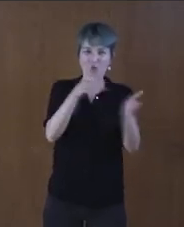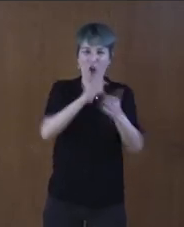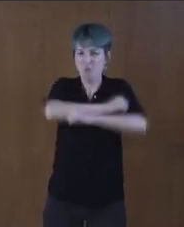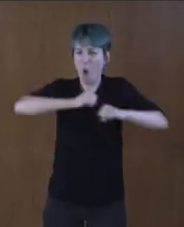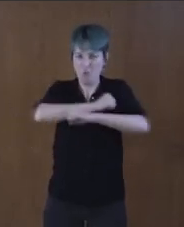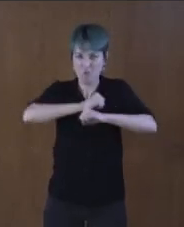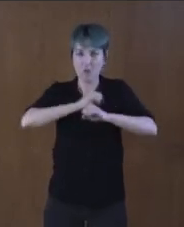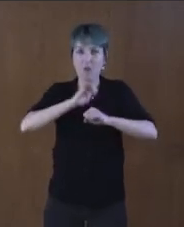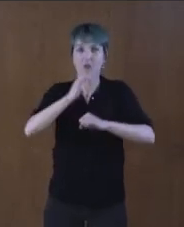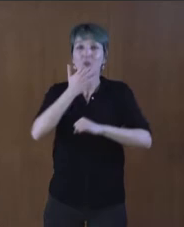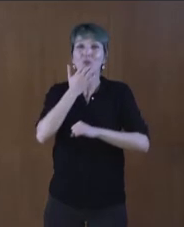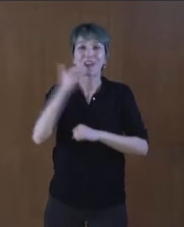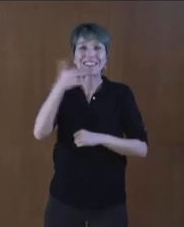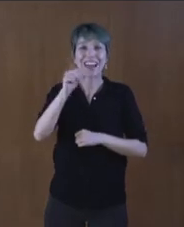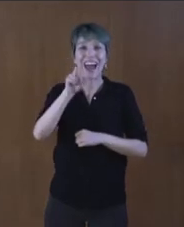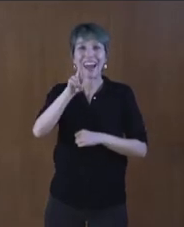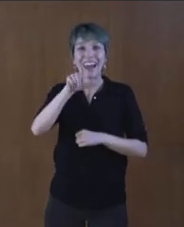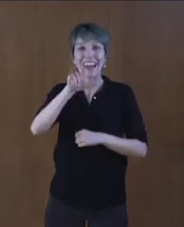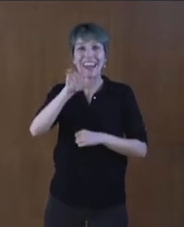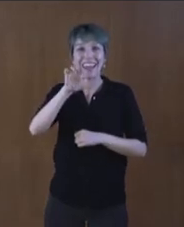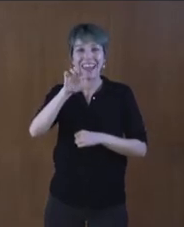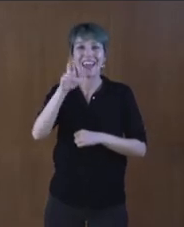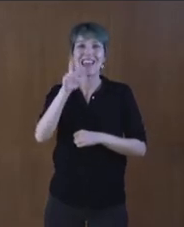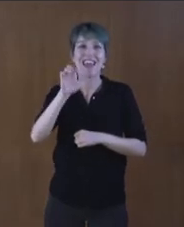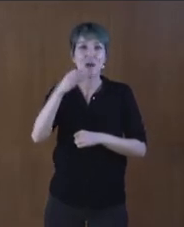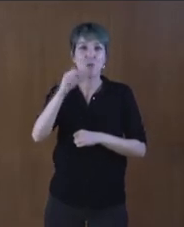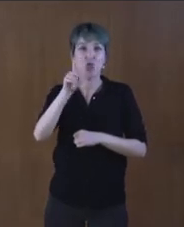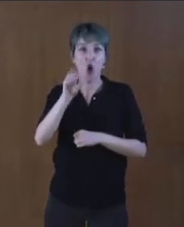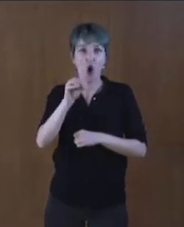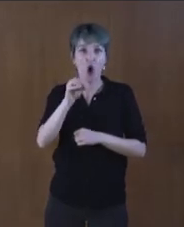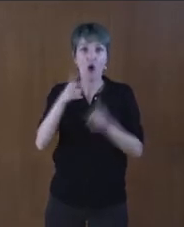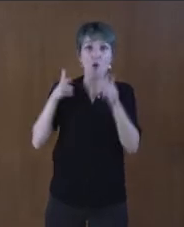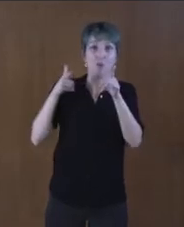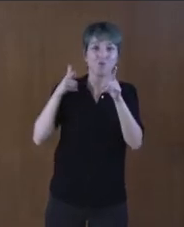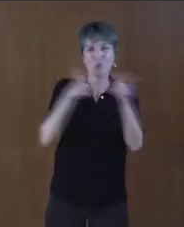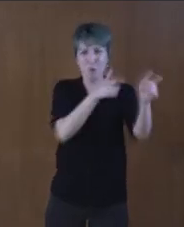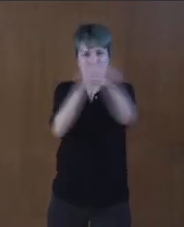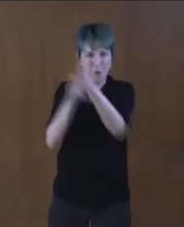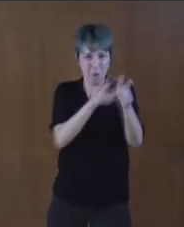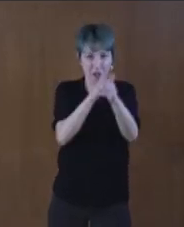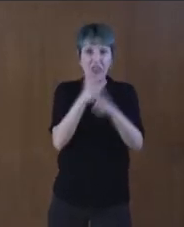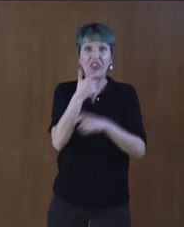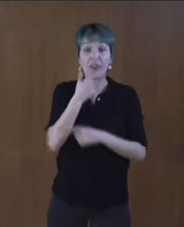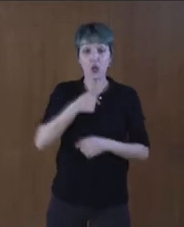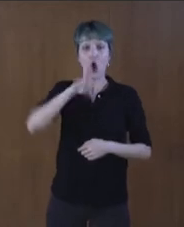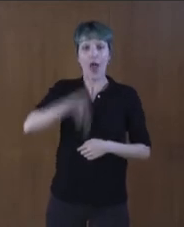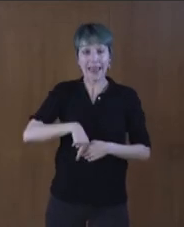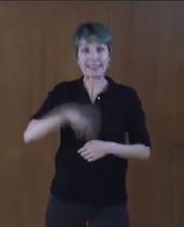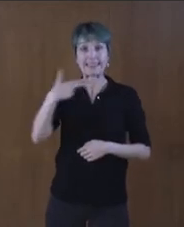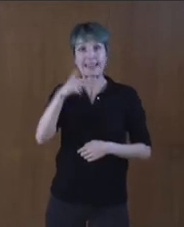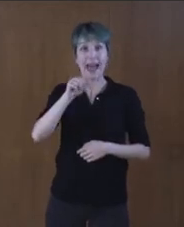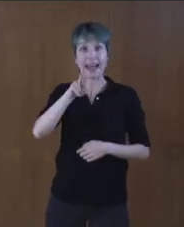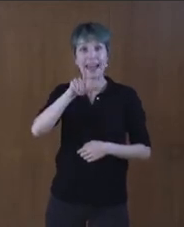del Charlie Hebdo, doncs, imitant això, però en comptes de dir jo sóc Charlie, deien sóc un